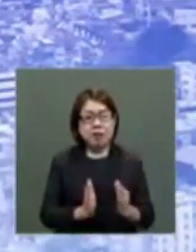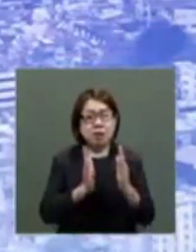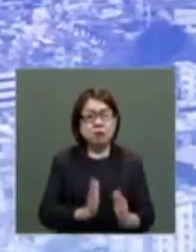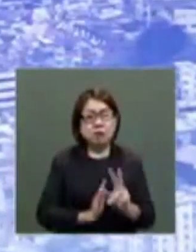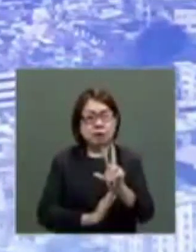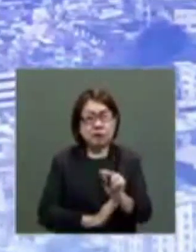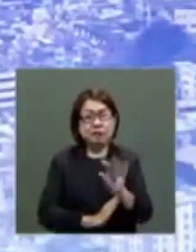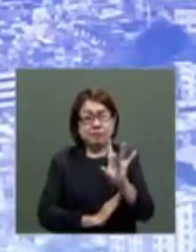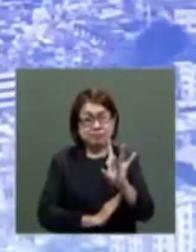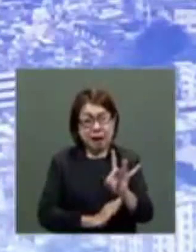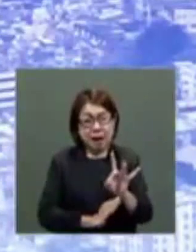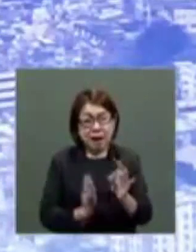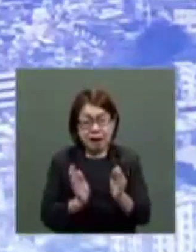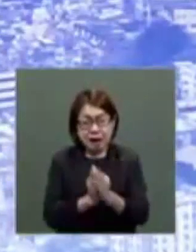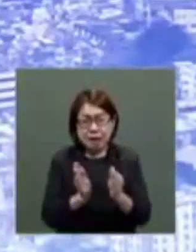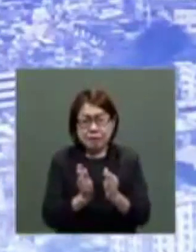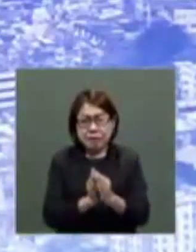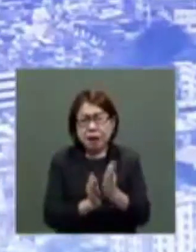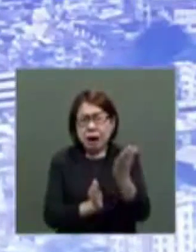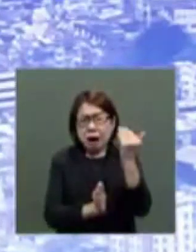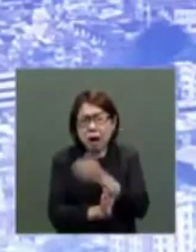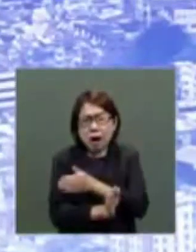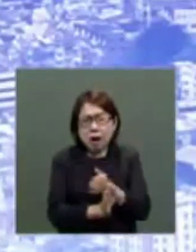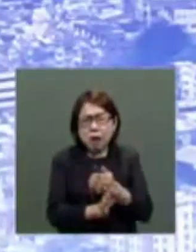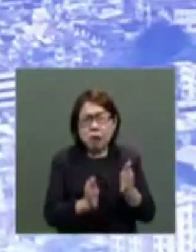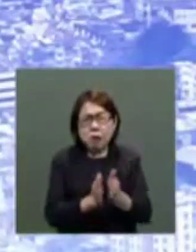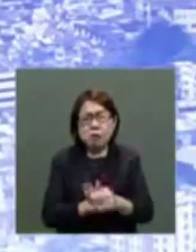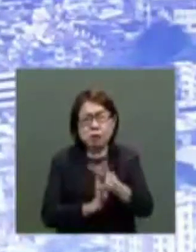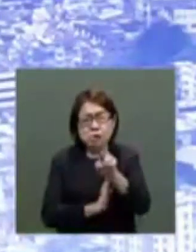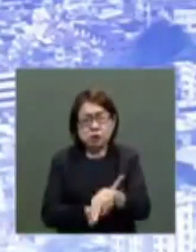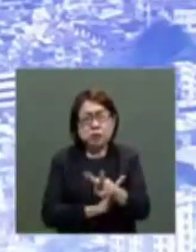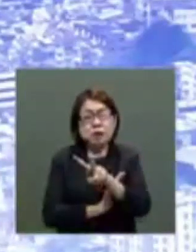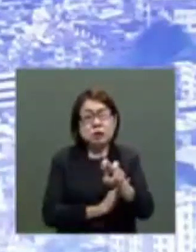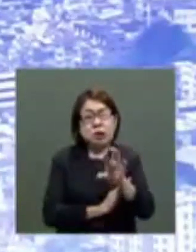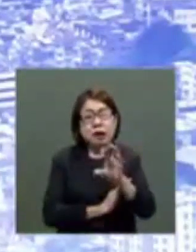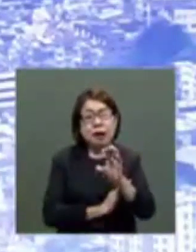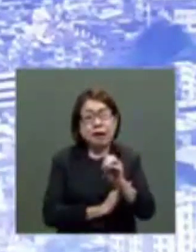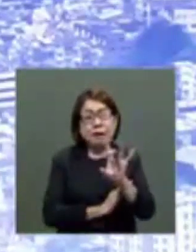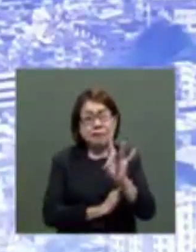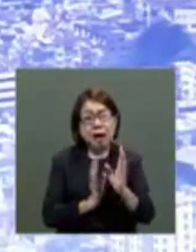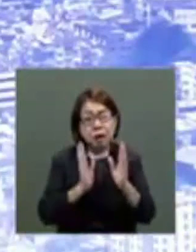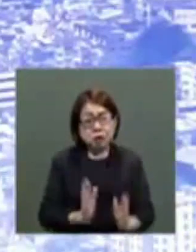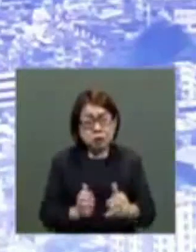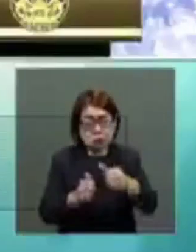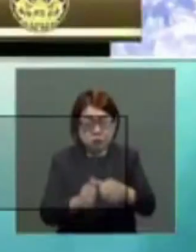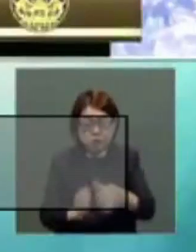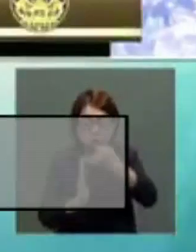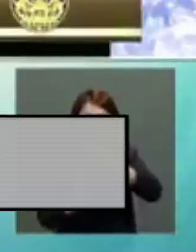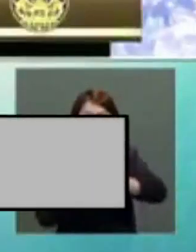ะครับสะสมวันนี้ 2,258 รายใน66จังหวัดแล้วก็หายป่ว